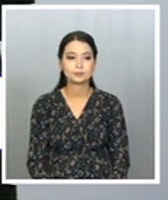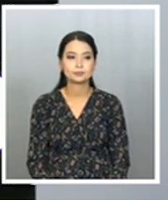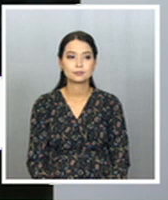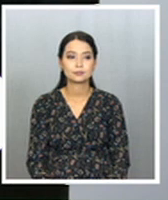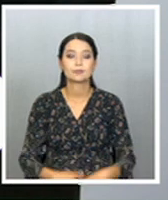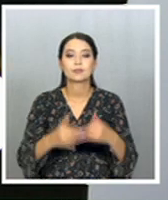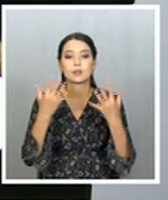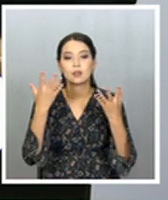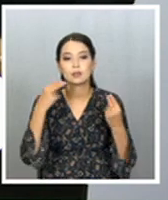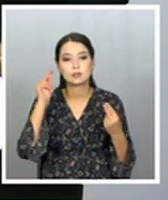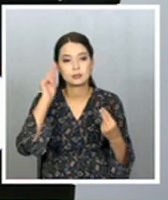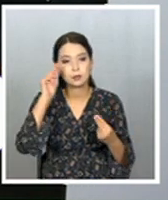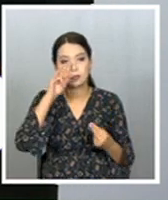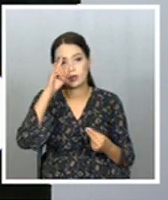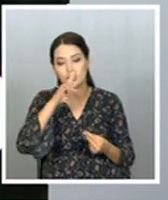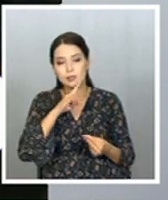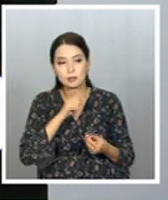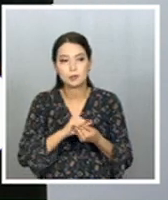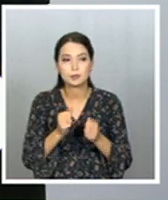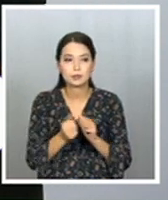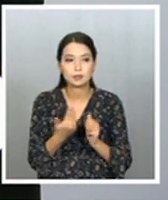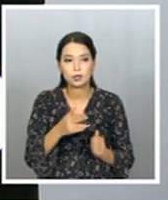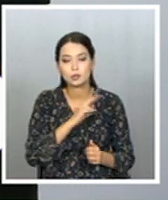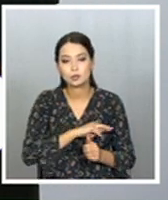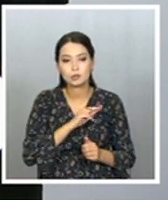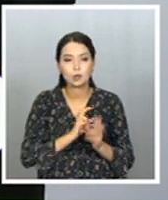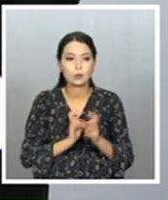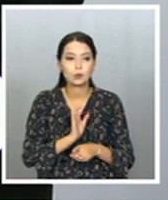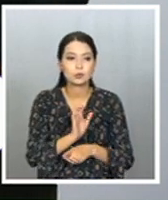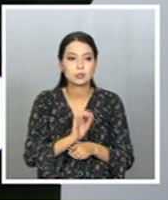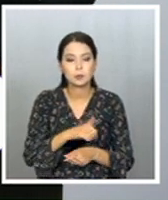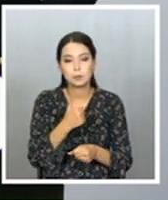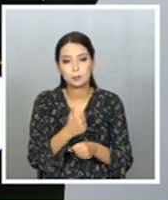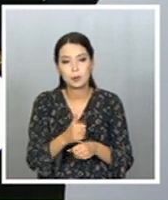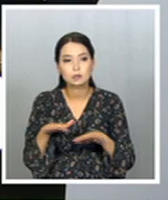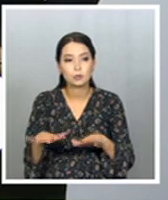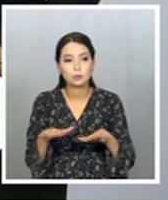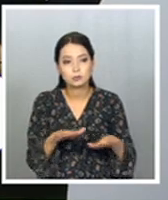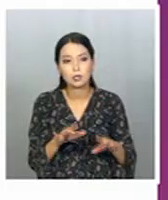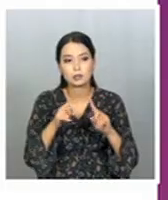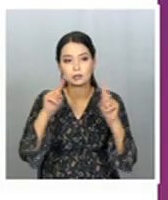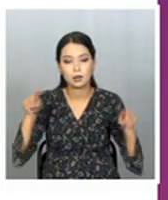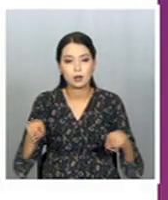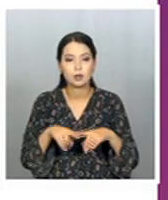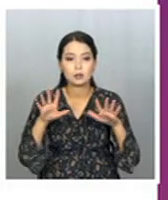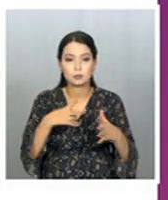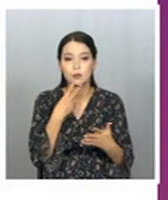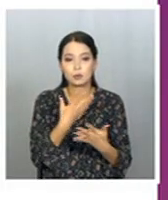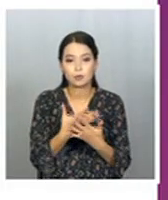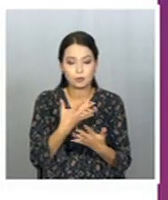Бүгінгі сабақта Қазақстанның минералды ресурстарын өңдеудің басты орталықтарын картадан көрсетіп